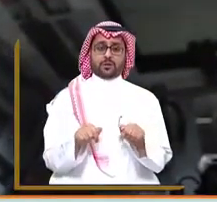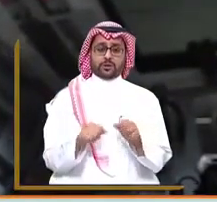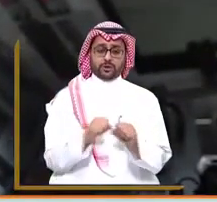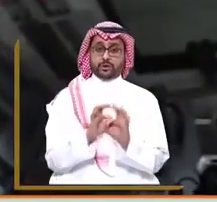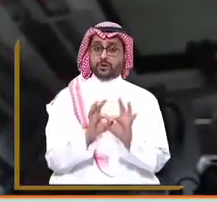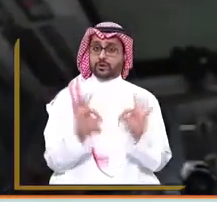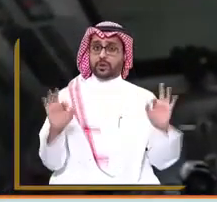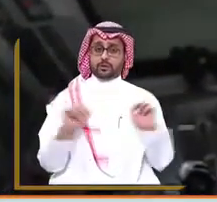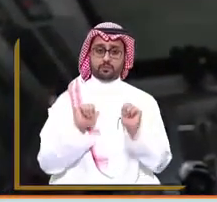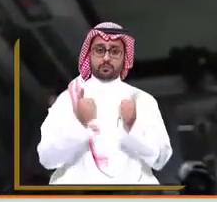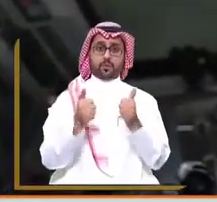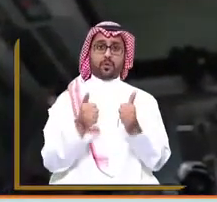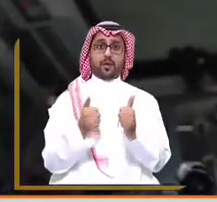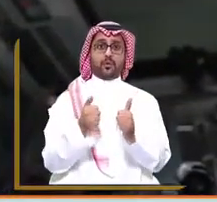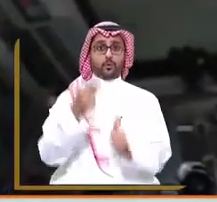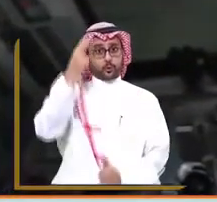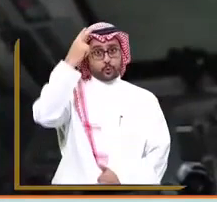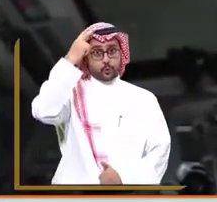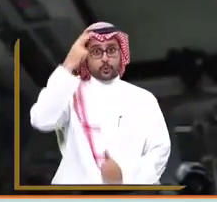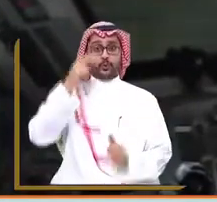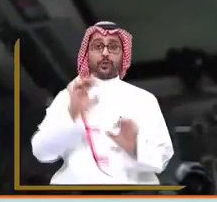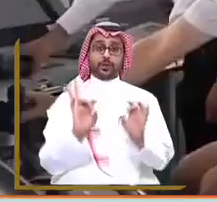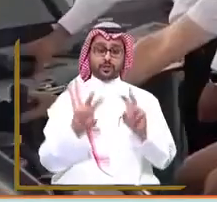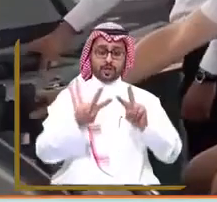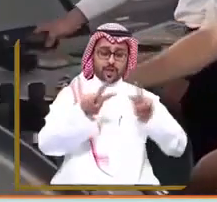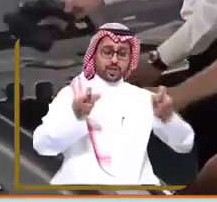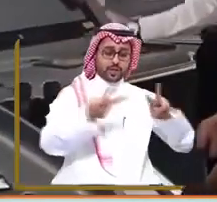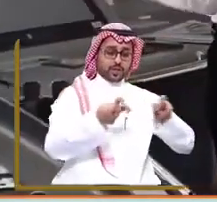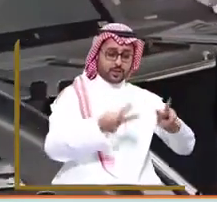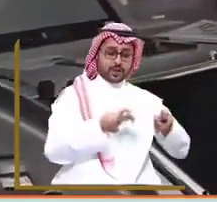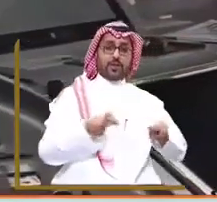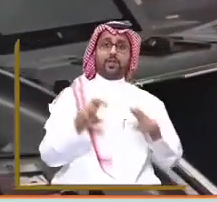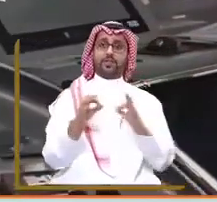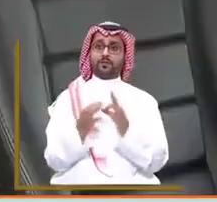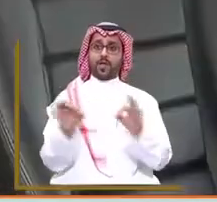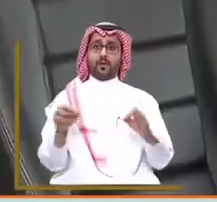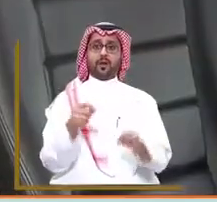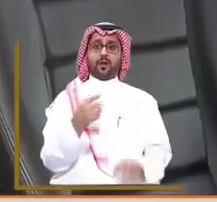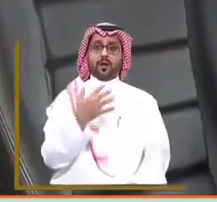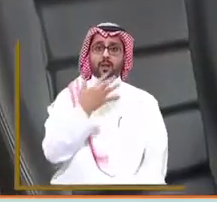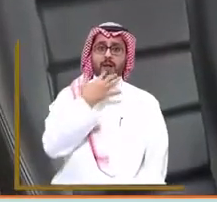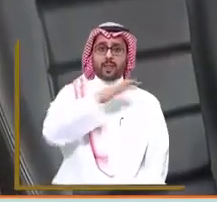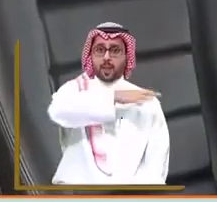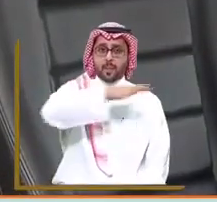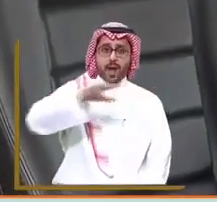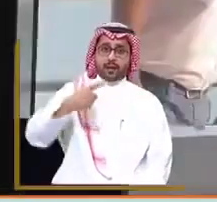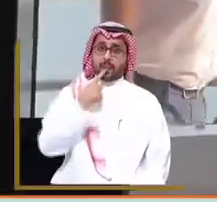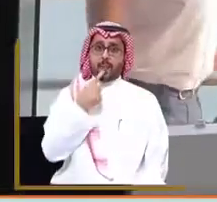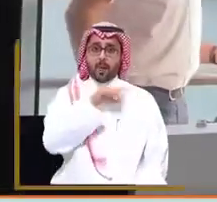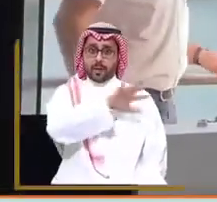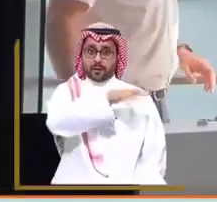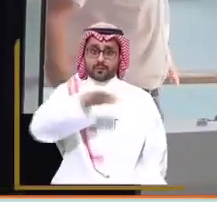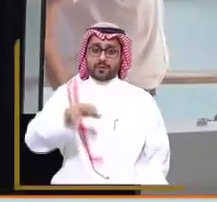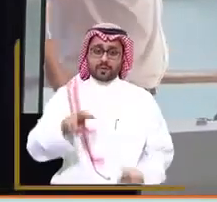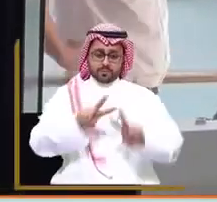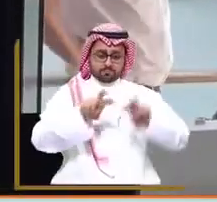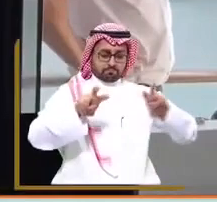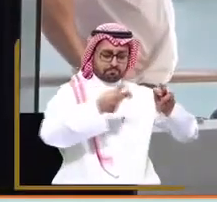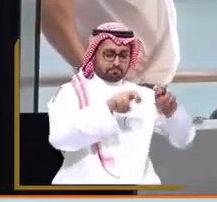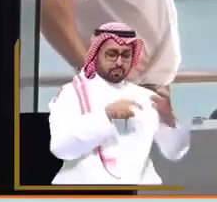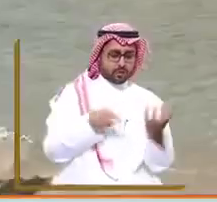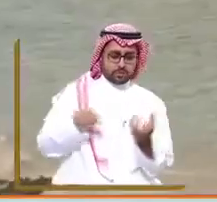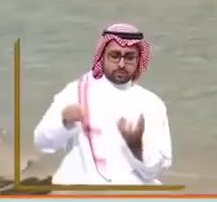نستعد الآن لبداية موسم السعودية، نستكشف مع سينيك كليب ساحل البحر الأحمر الجميل، ونذهب إلى